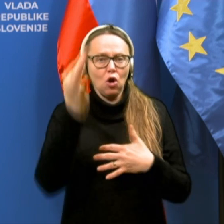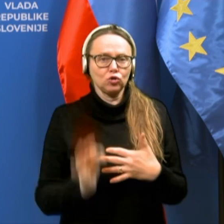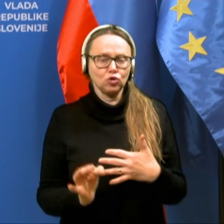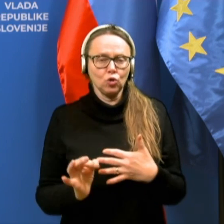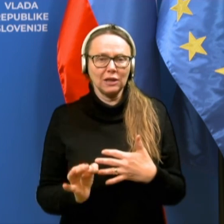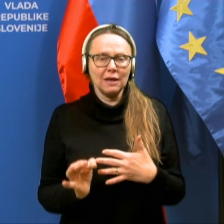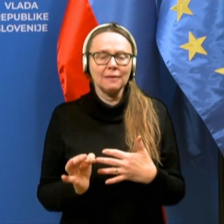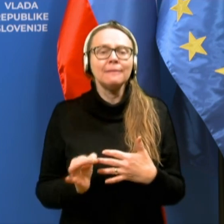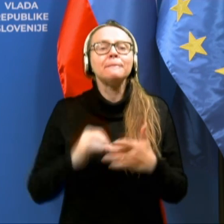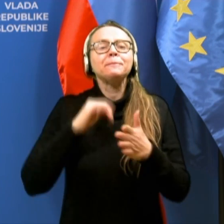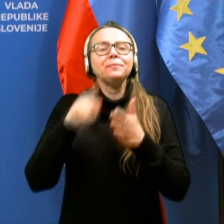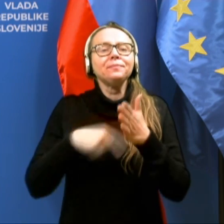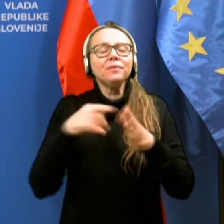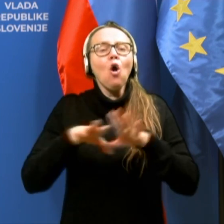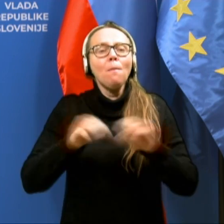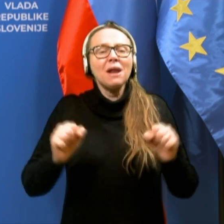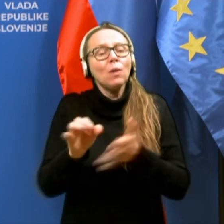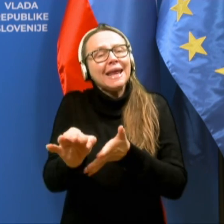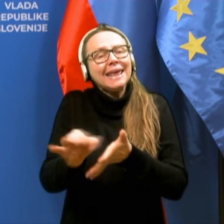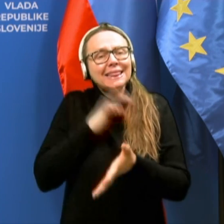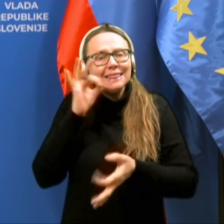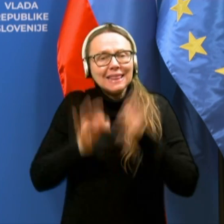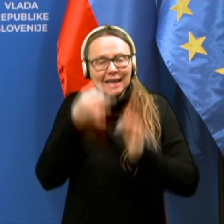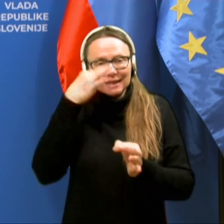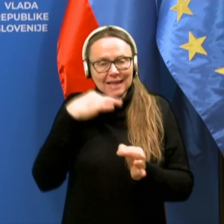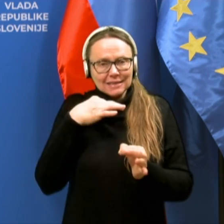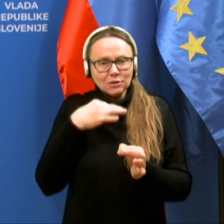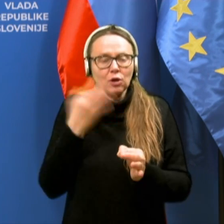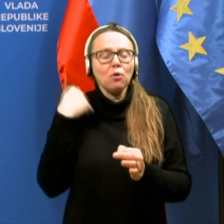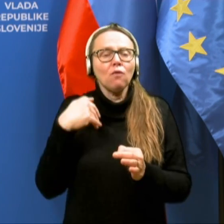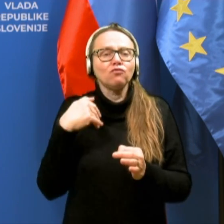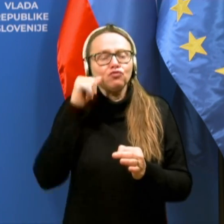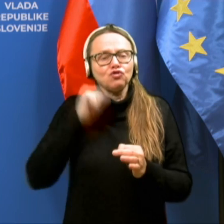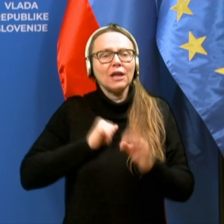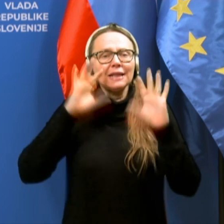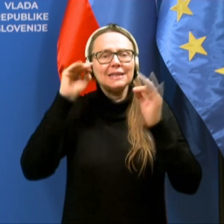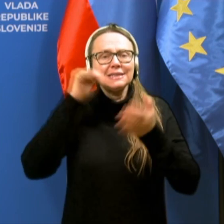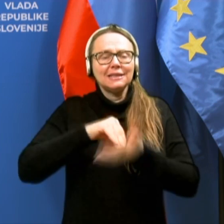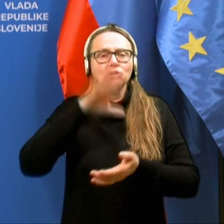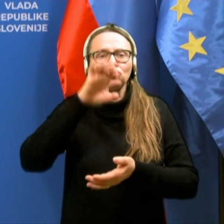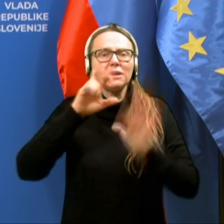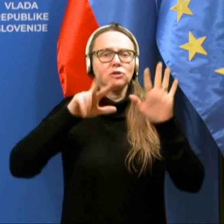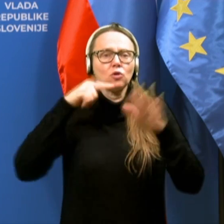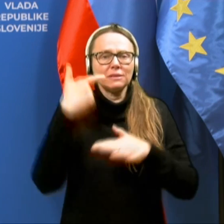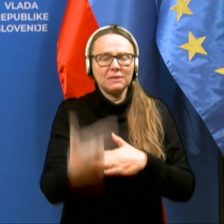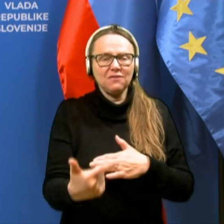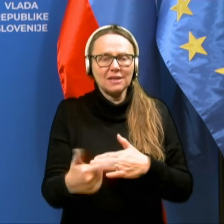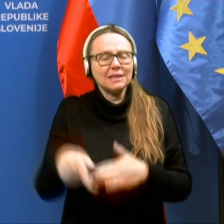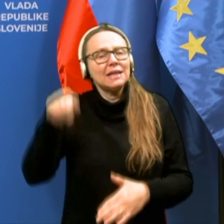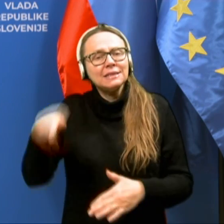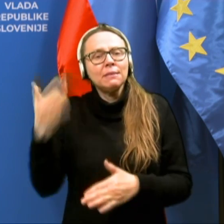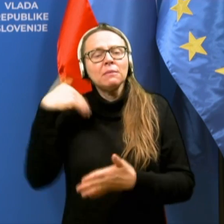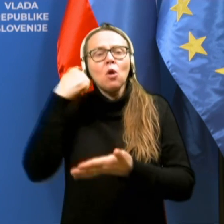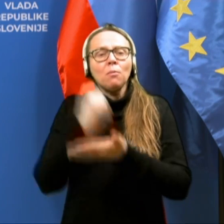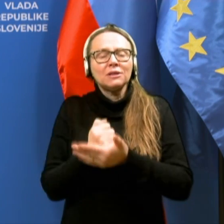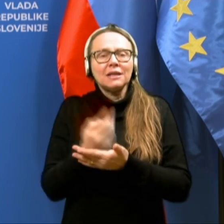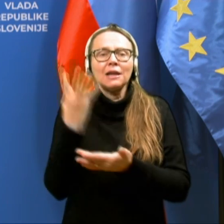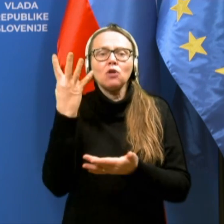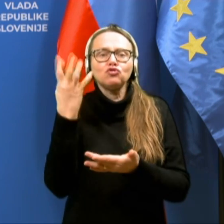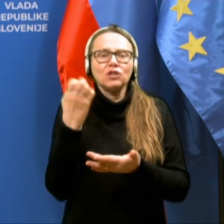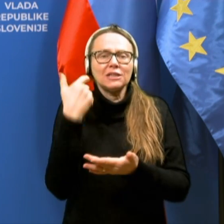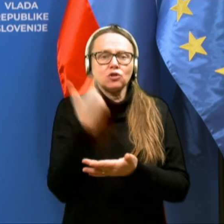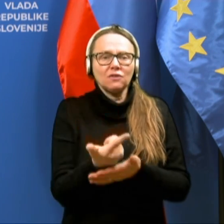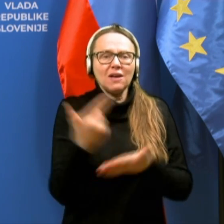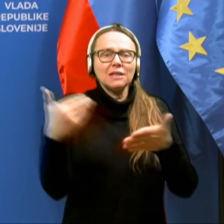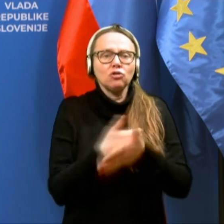26,4%. Število opravljenih hitrih testov je včeraj znašalo 10.528. Z njimi je bilo potrjenih